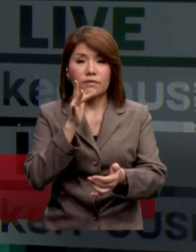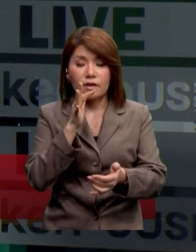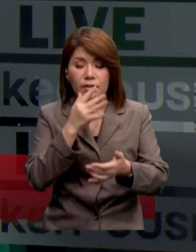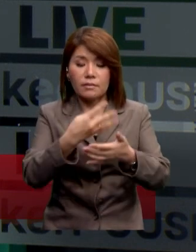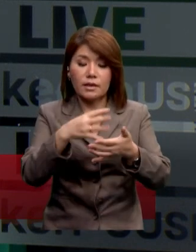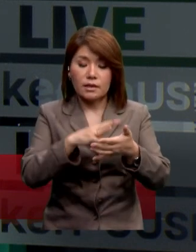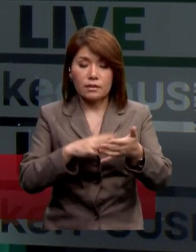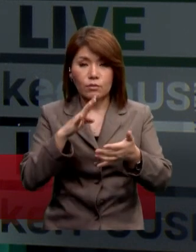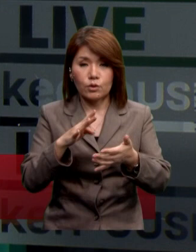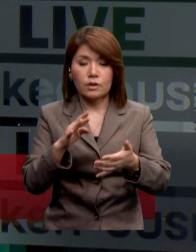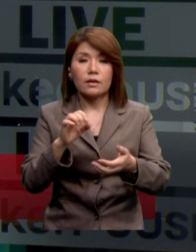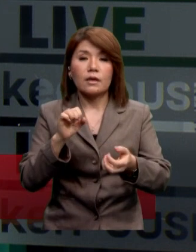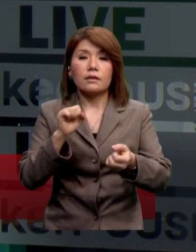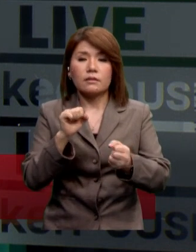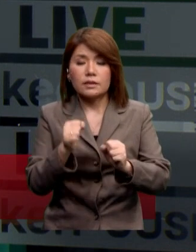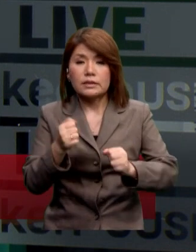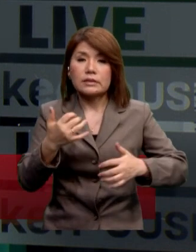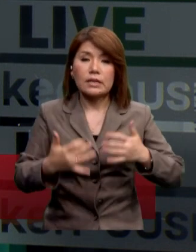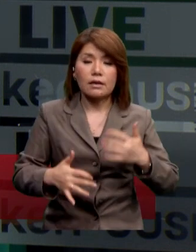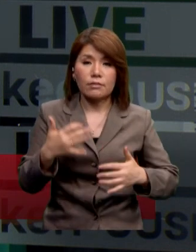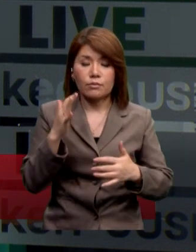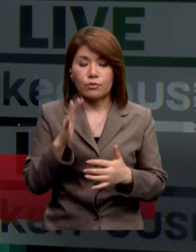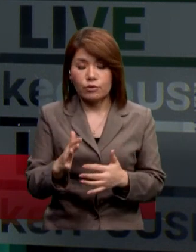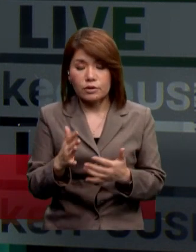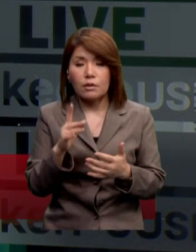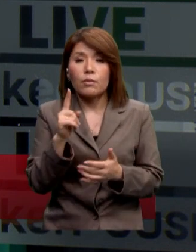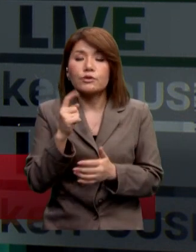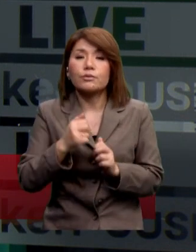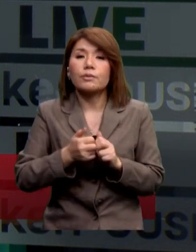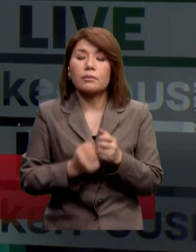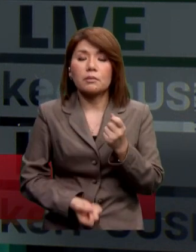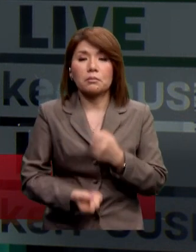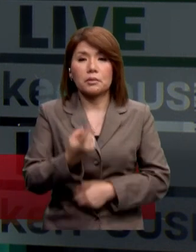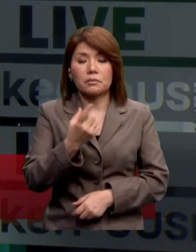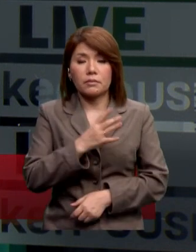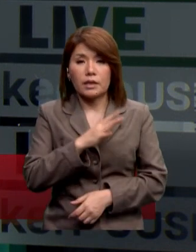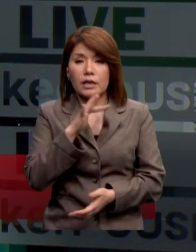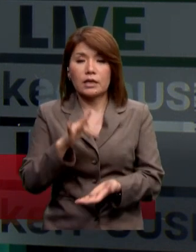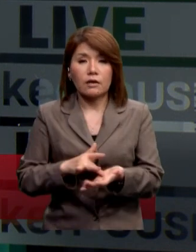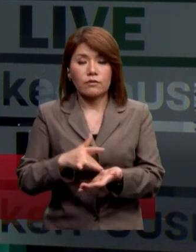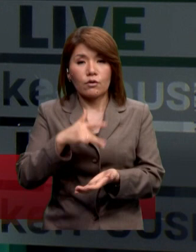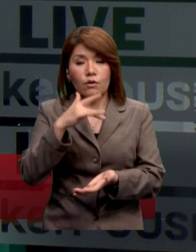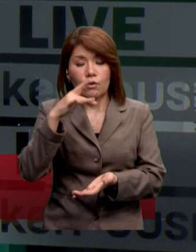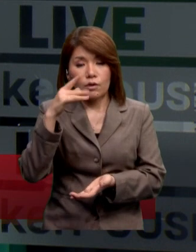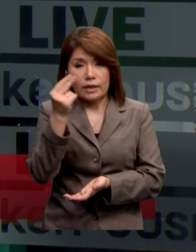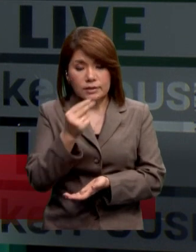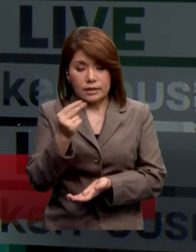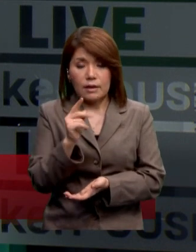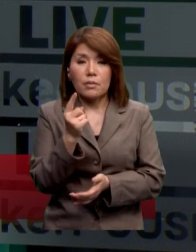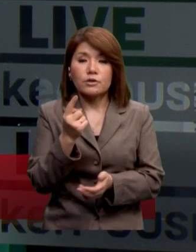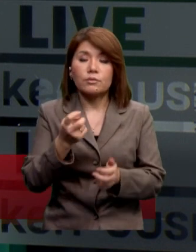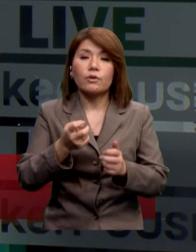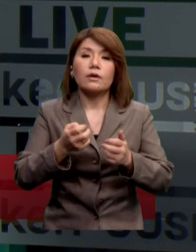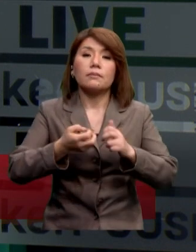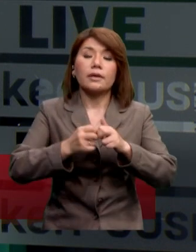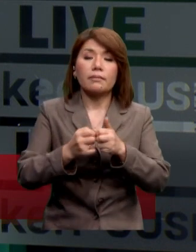и поднимая давление в водопроводной системе. Почему сложилась такая ситуация в главном городе страны? И когда решат проблему?